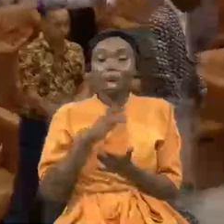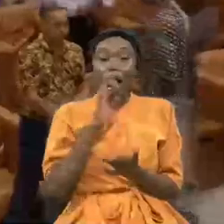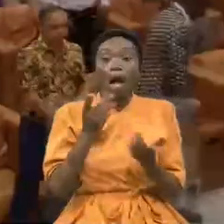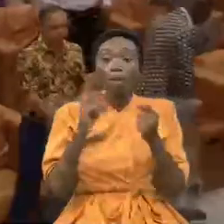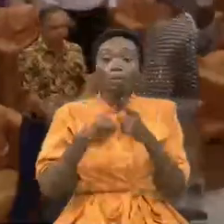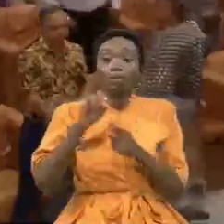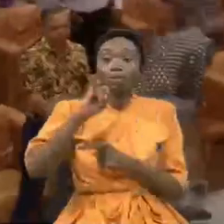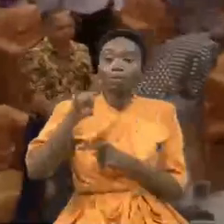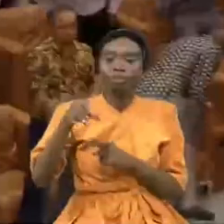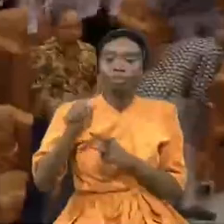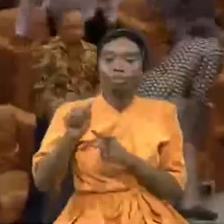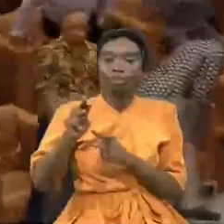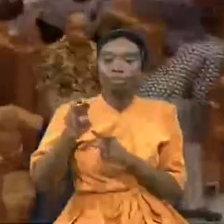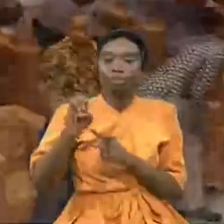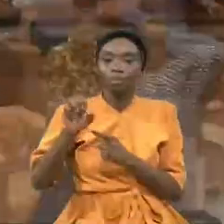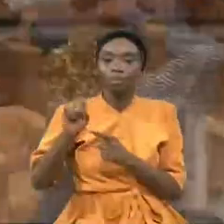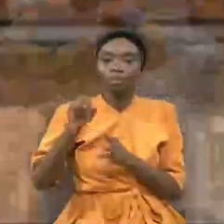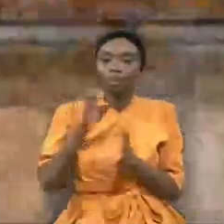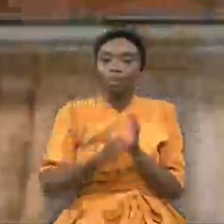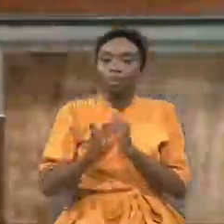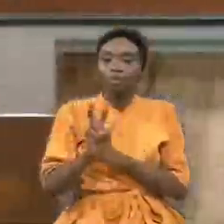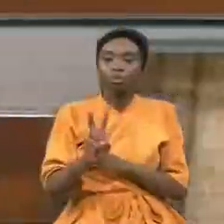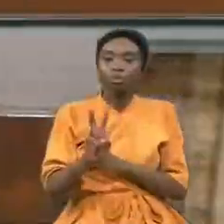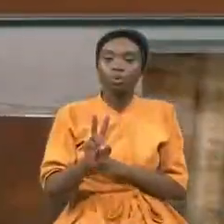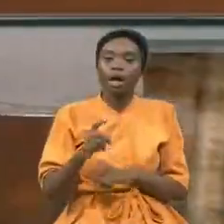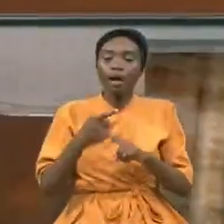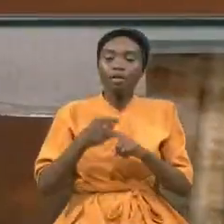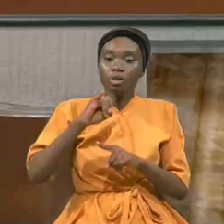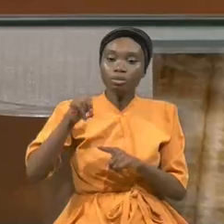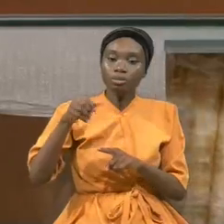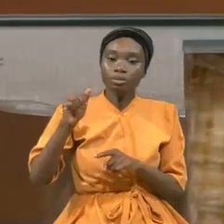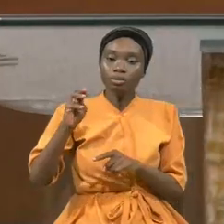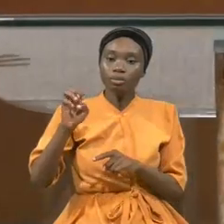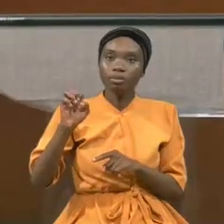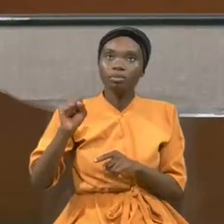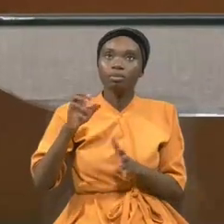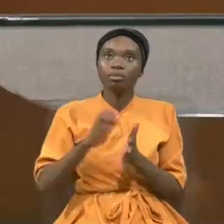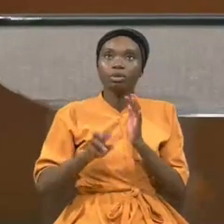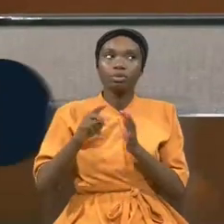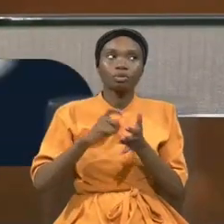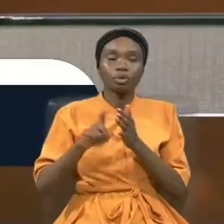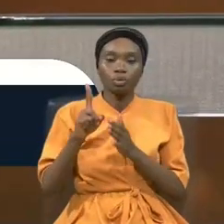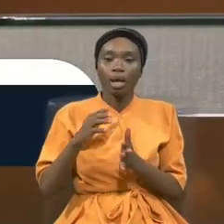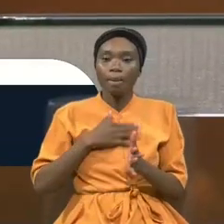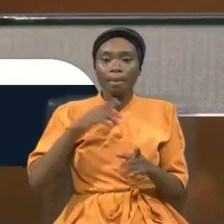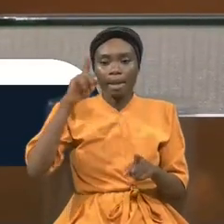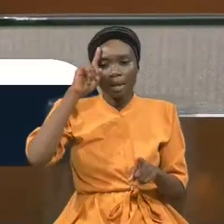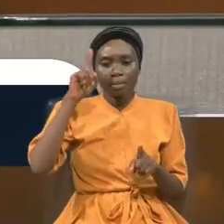Nous allons à Jacques 2. Jacques 2, nous lisons le verset 1. Mes